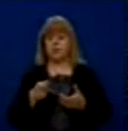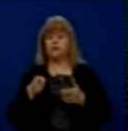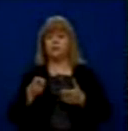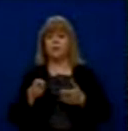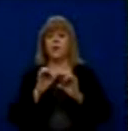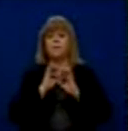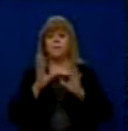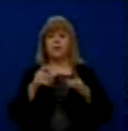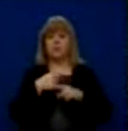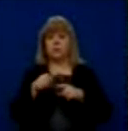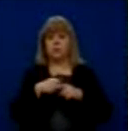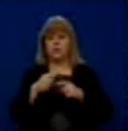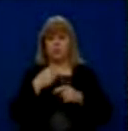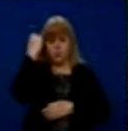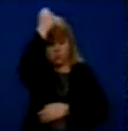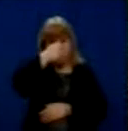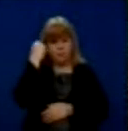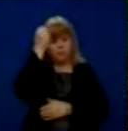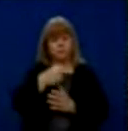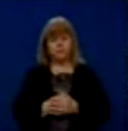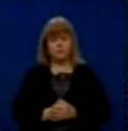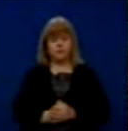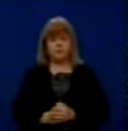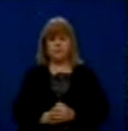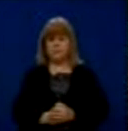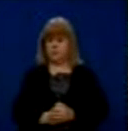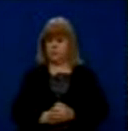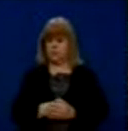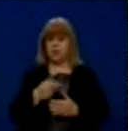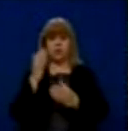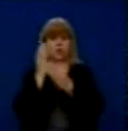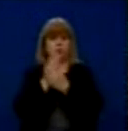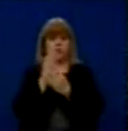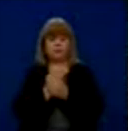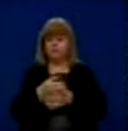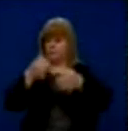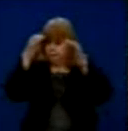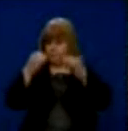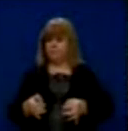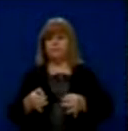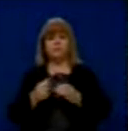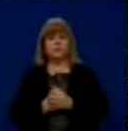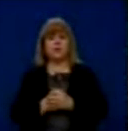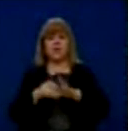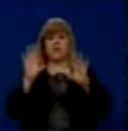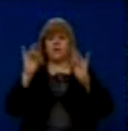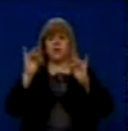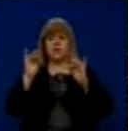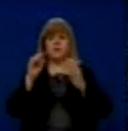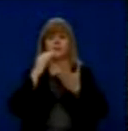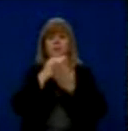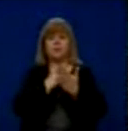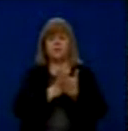është e paregullume deri tash në Kosovë. Sa i përket deklaratës konkrete, deklarata i përmban 10 pika dhe këto